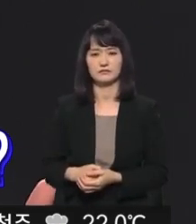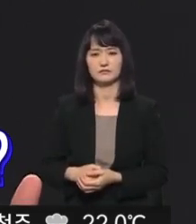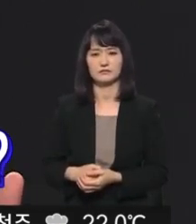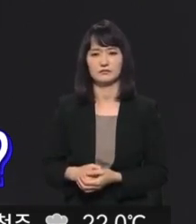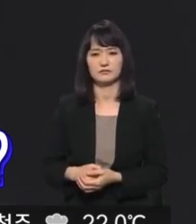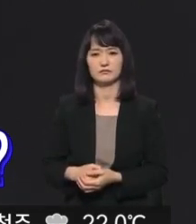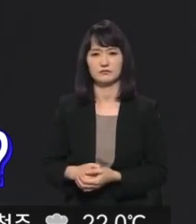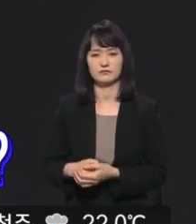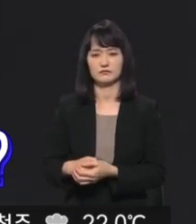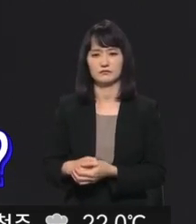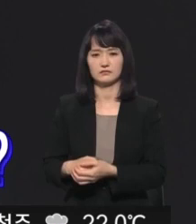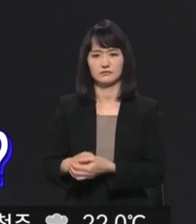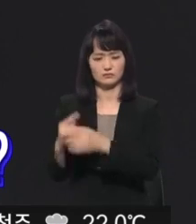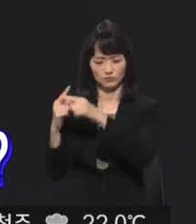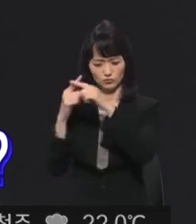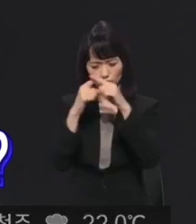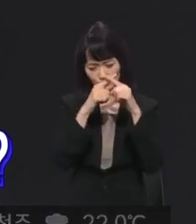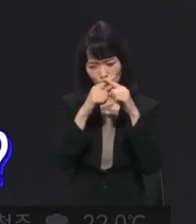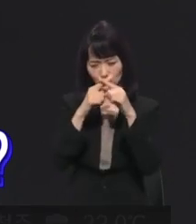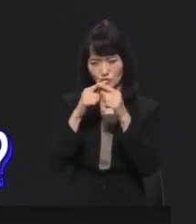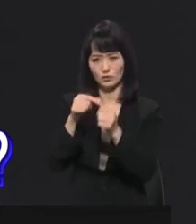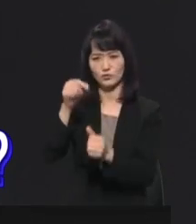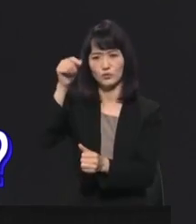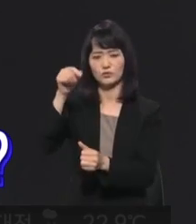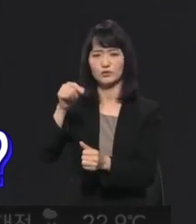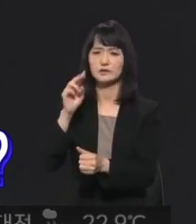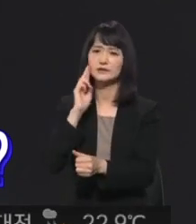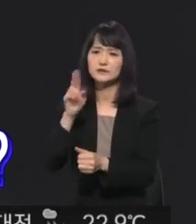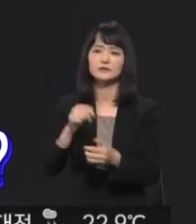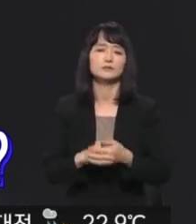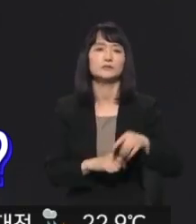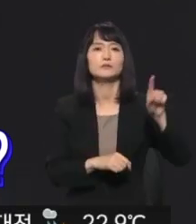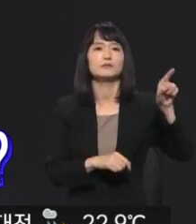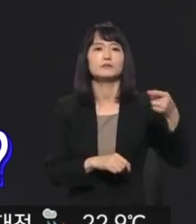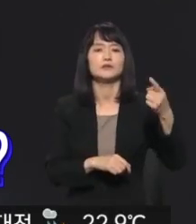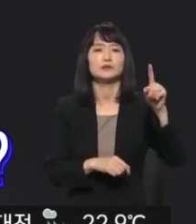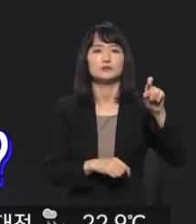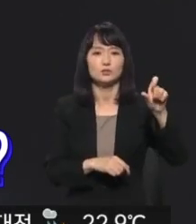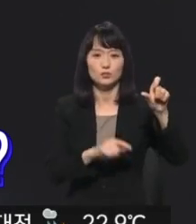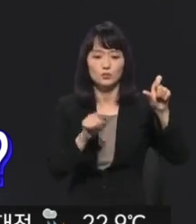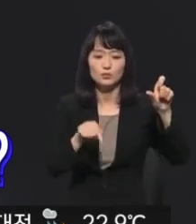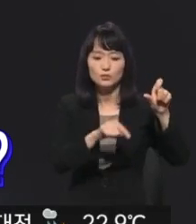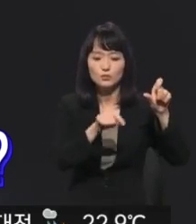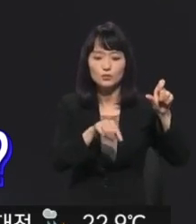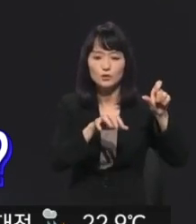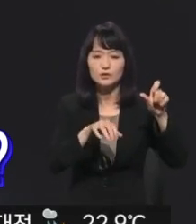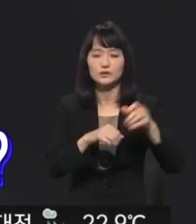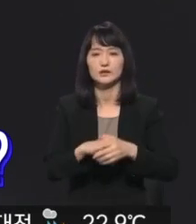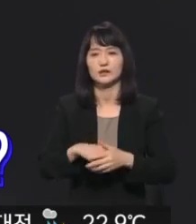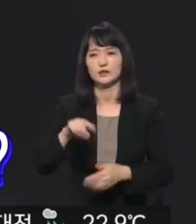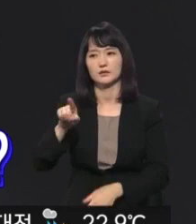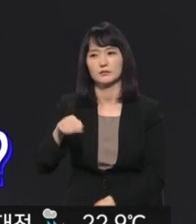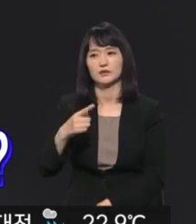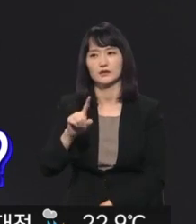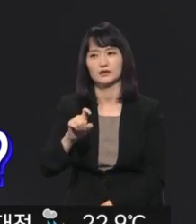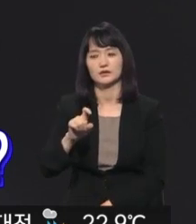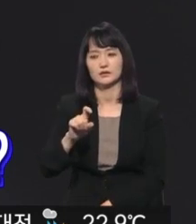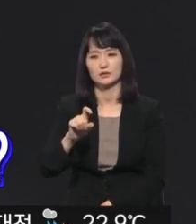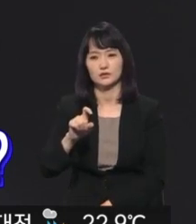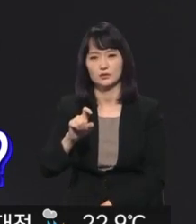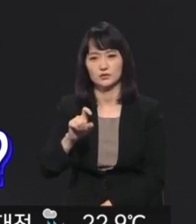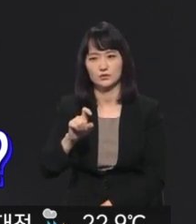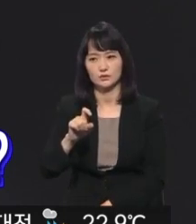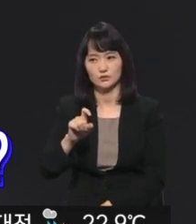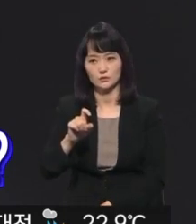당이 뭐가 직원 청년한테 115명 정원 중에 66명이 마지막에 밥 붙여 점호 당헌 개정을 그렸다고 하니 현무가 빼